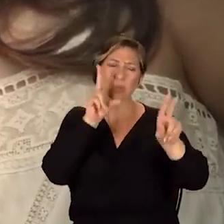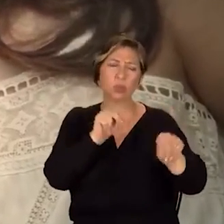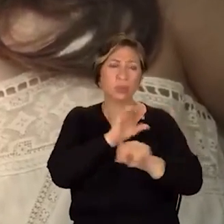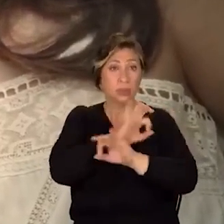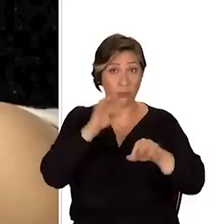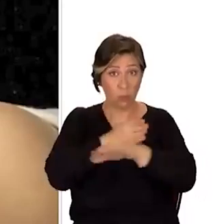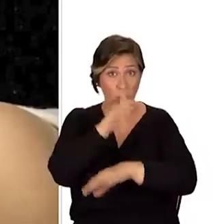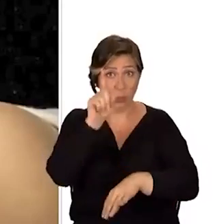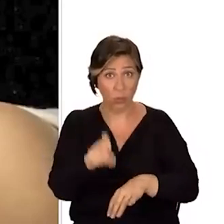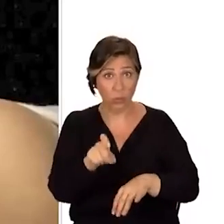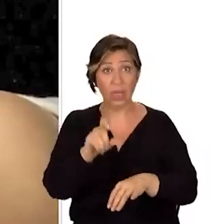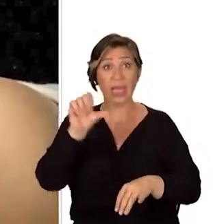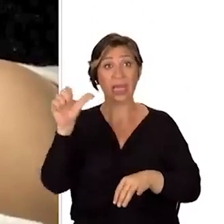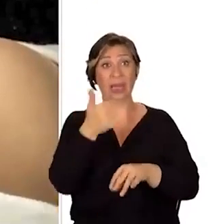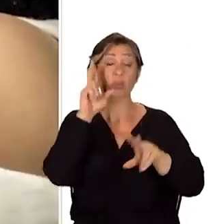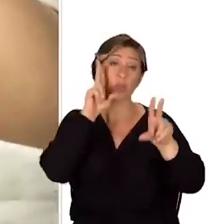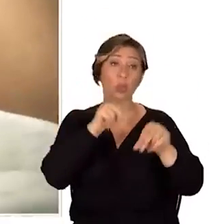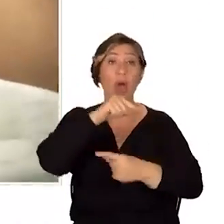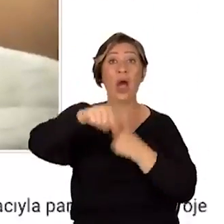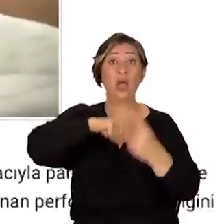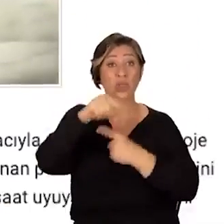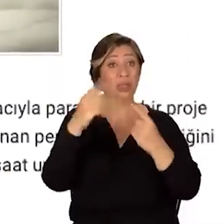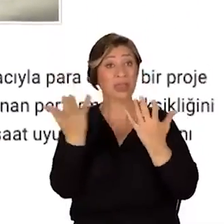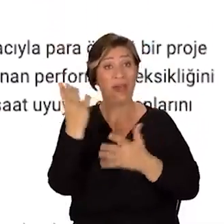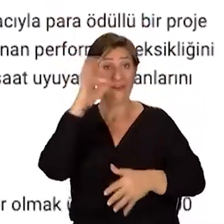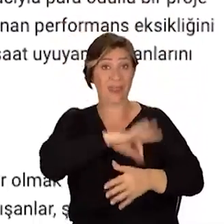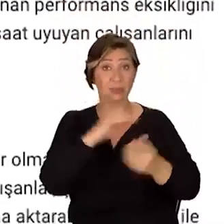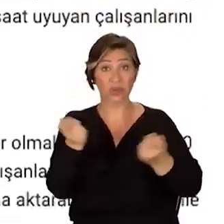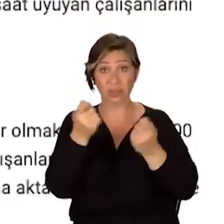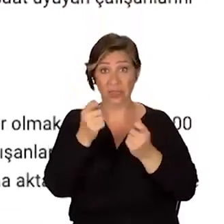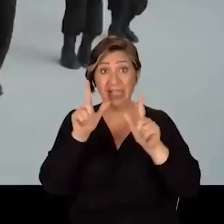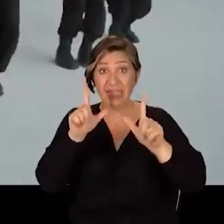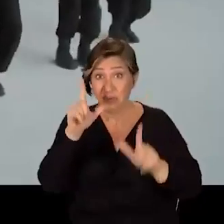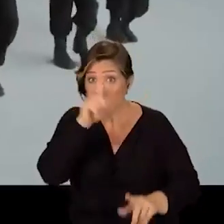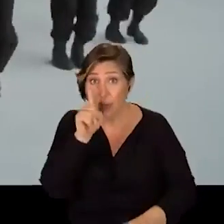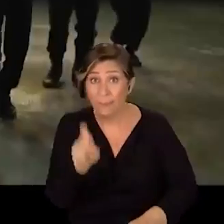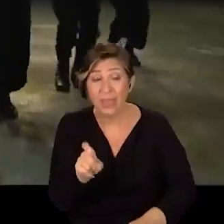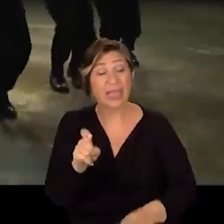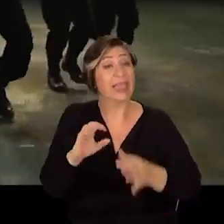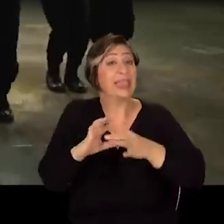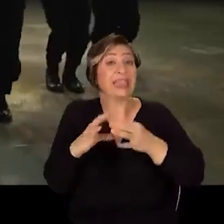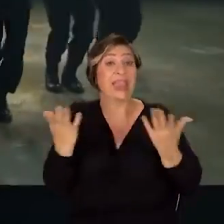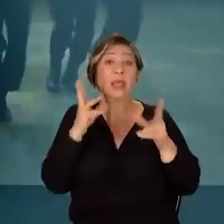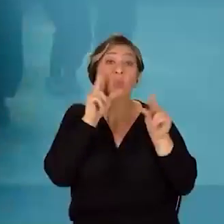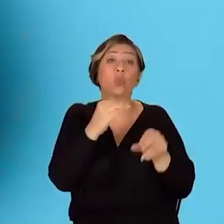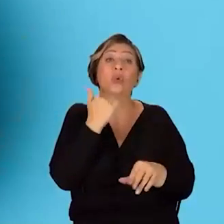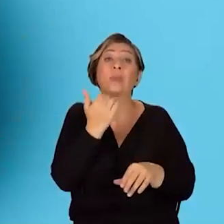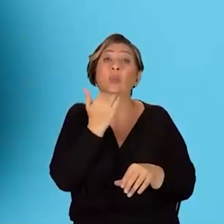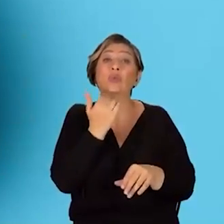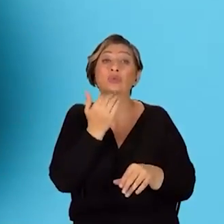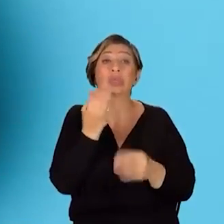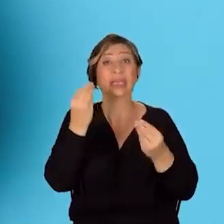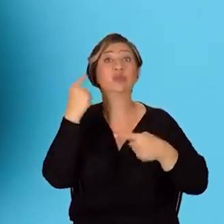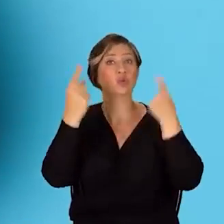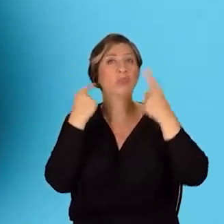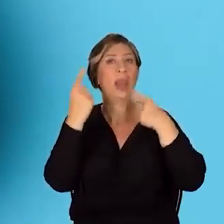mudur? Kaliteli uyku arayışı daha verimli çalışanlar yaratma ihtiyacındandır. Neden uyuyamıyoruz? İyi düşünmeler.